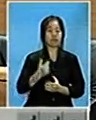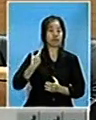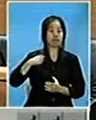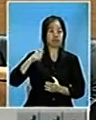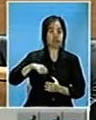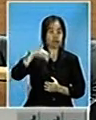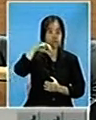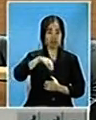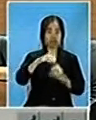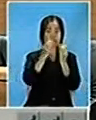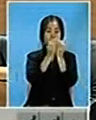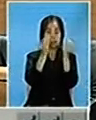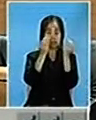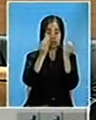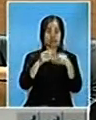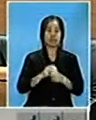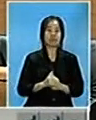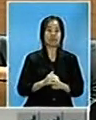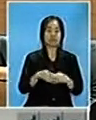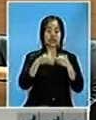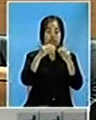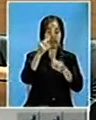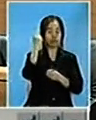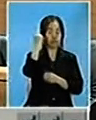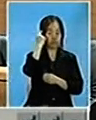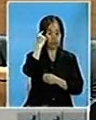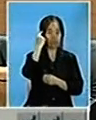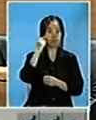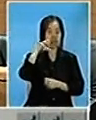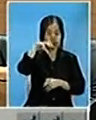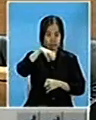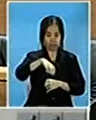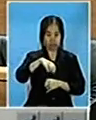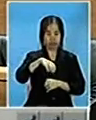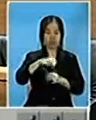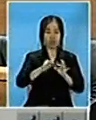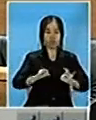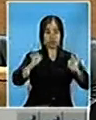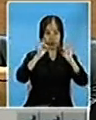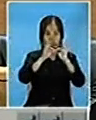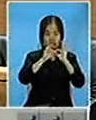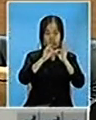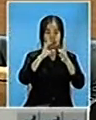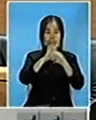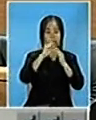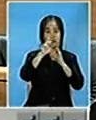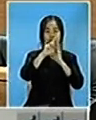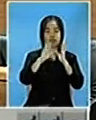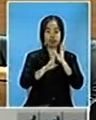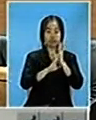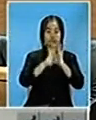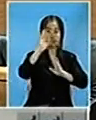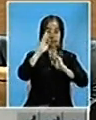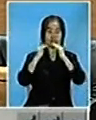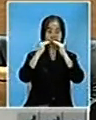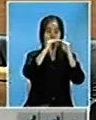ขอให้ท่านเชื่อมั่นว่าเป็นองค์กรที่จำเป็นต่อ ่อการปกครองในระบอบประชาธิปไตยที่ใช้รั